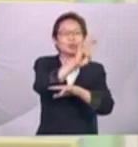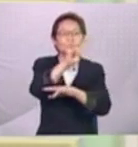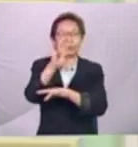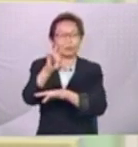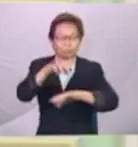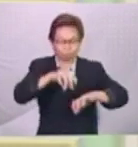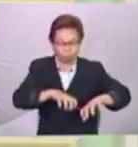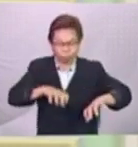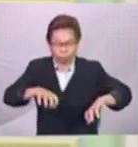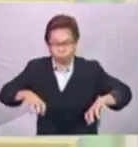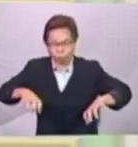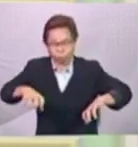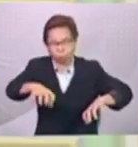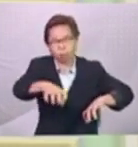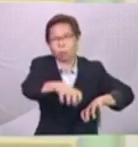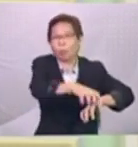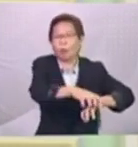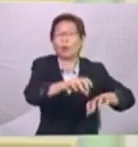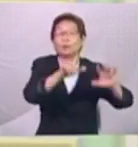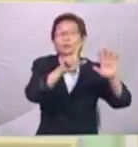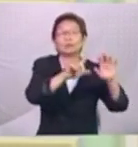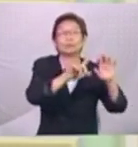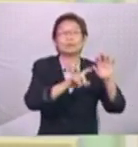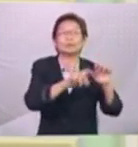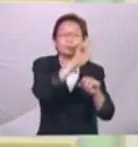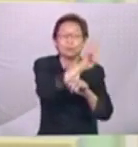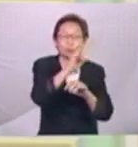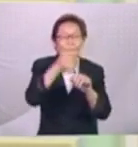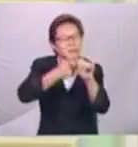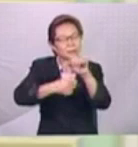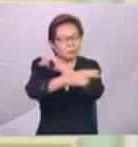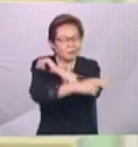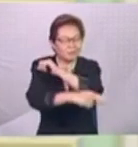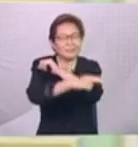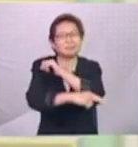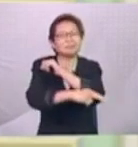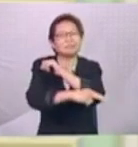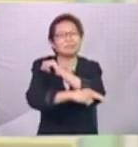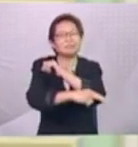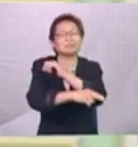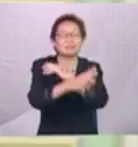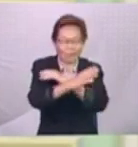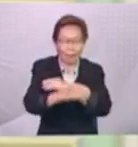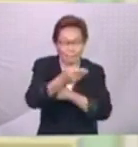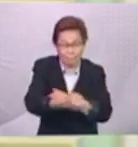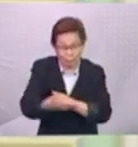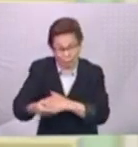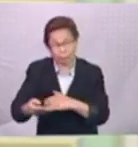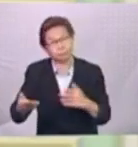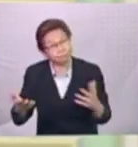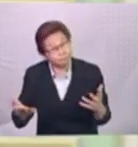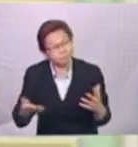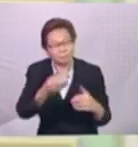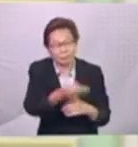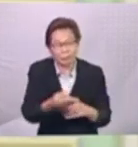lokasi yang yaitu di setiap negeri dan antara barengannya hanyalah